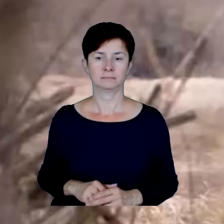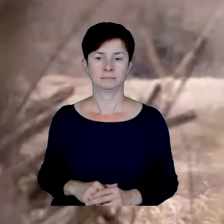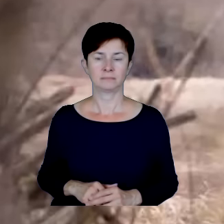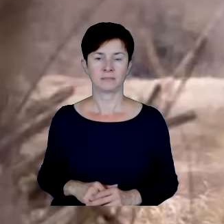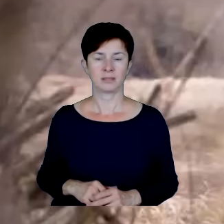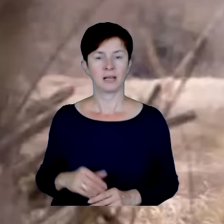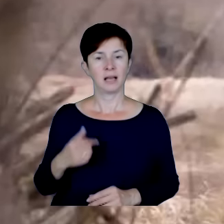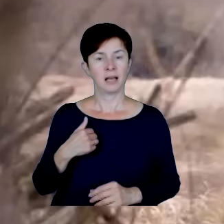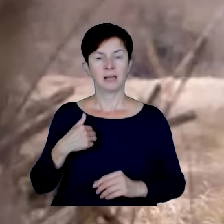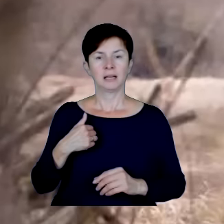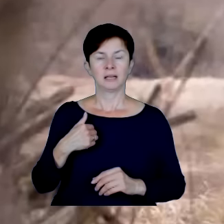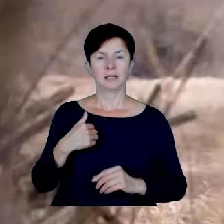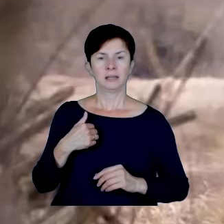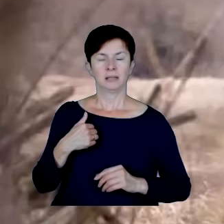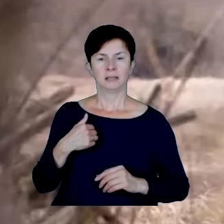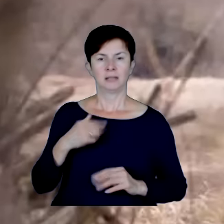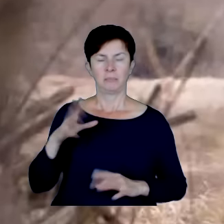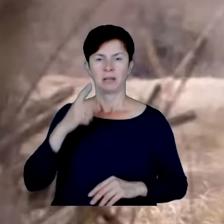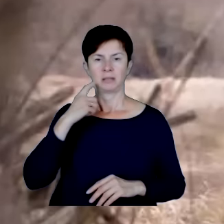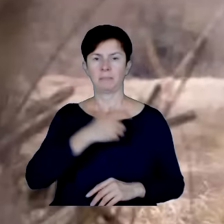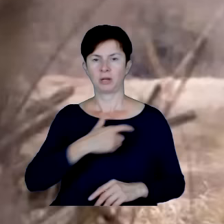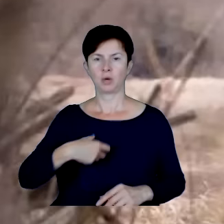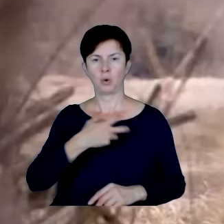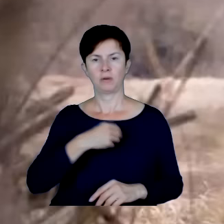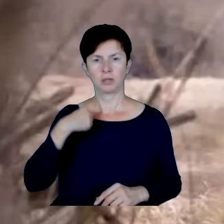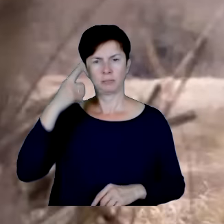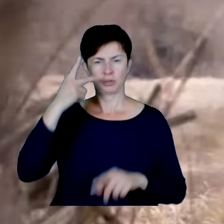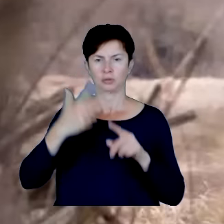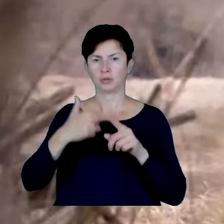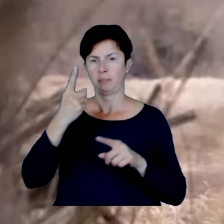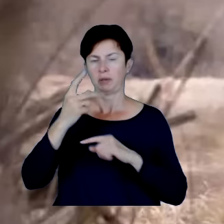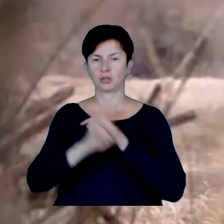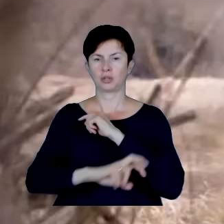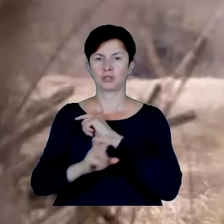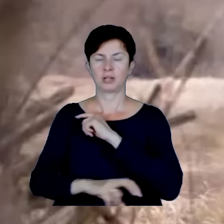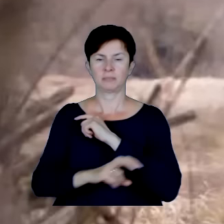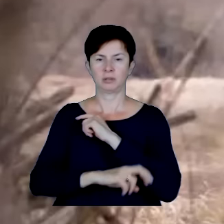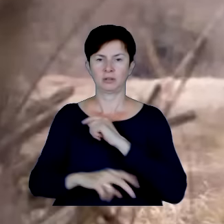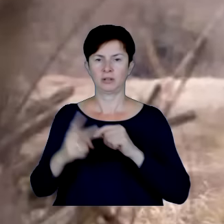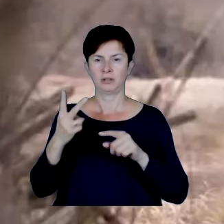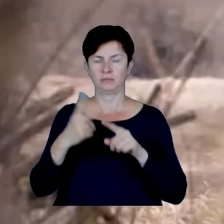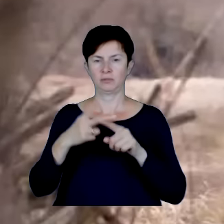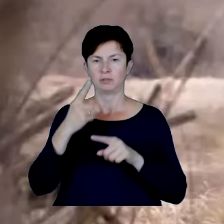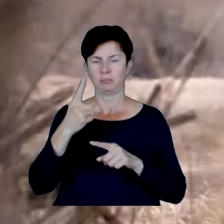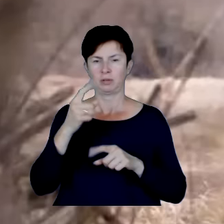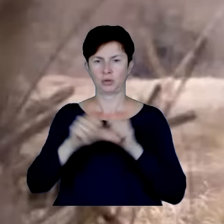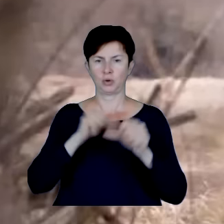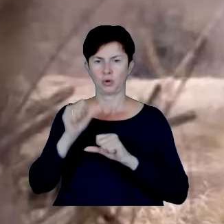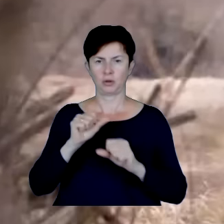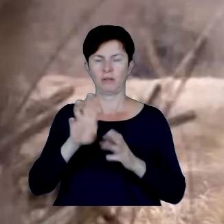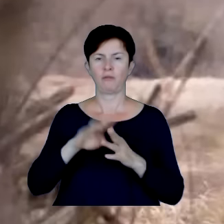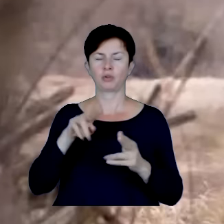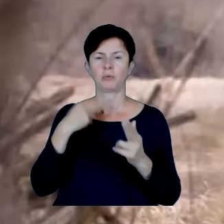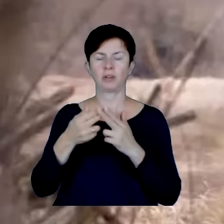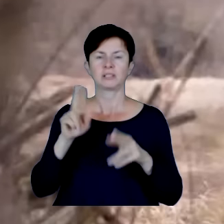informacyjny, to ja może panu marszałkowi Hołowni przypomnę. 31 sierpnia 2021 roku w odpowiedzi na